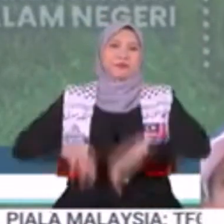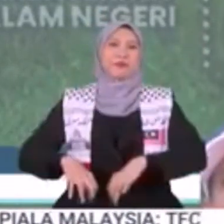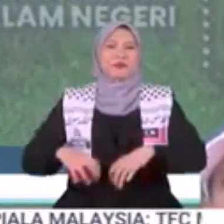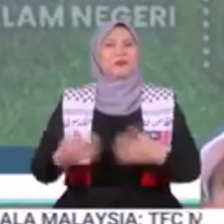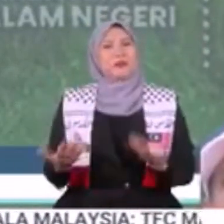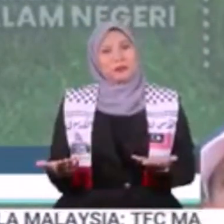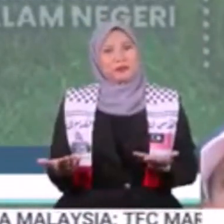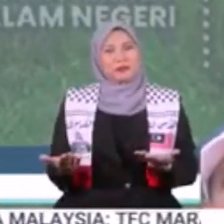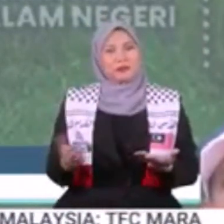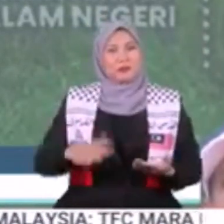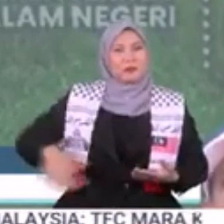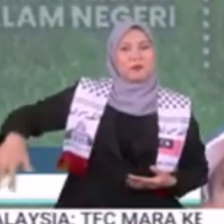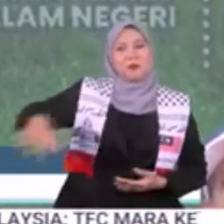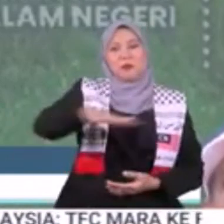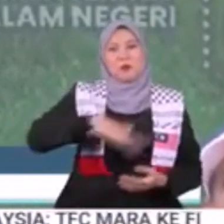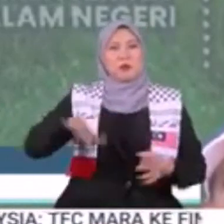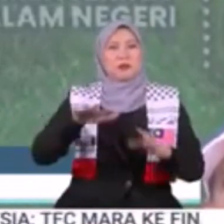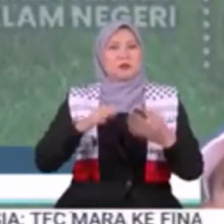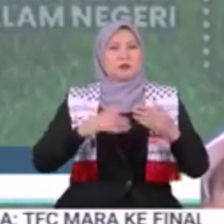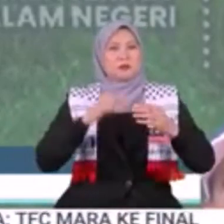Semua kebajatan,